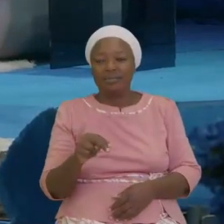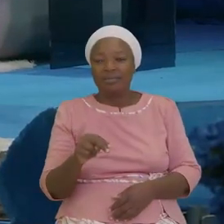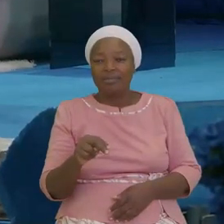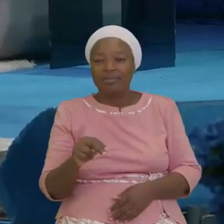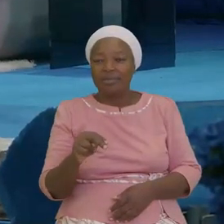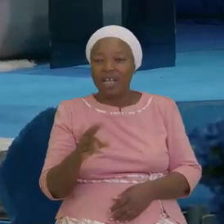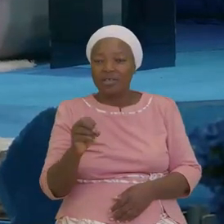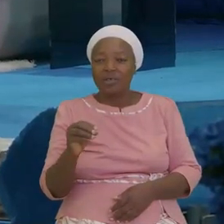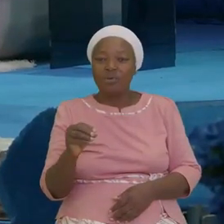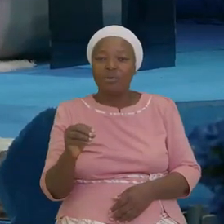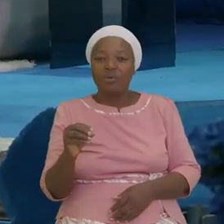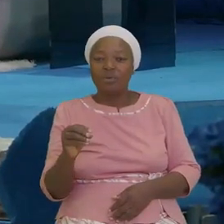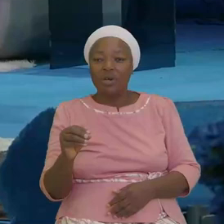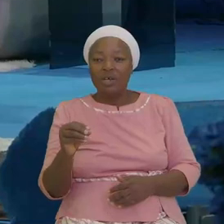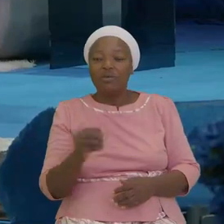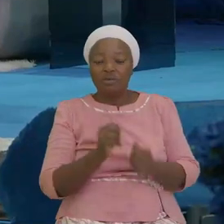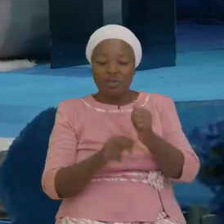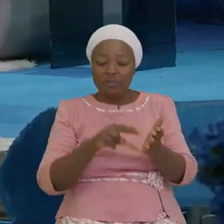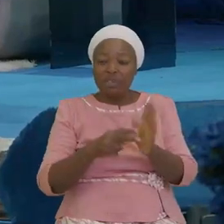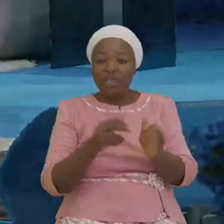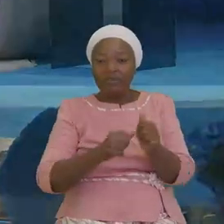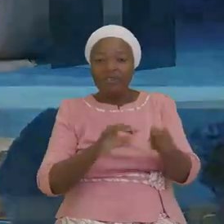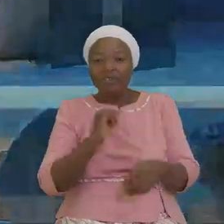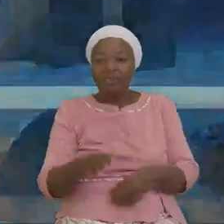a payé pour tout ce dont vous aurez besoin.